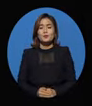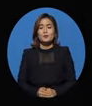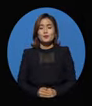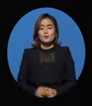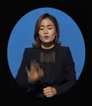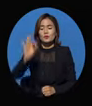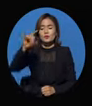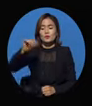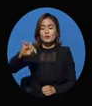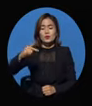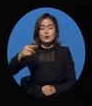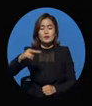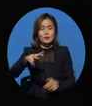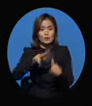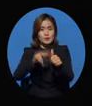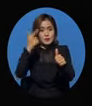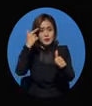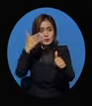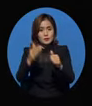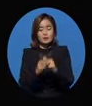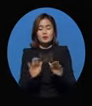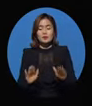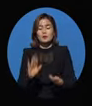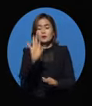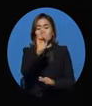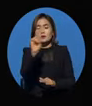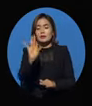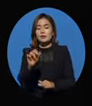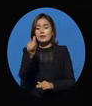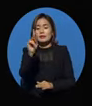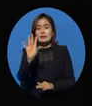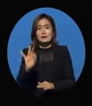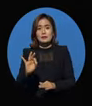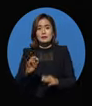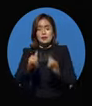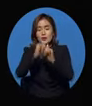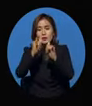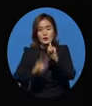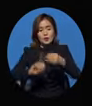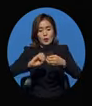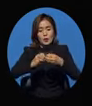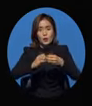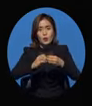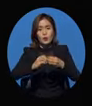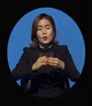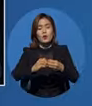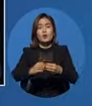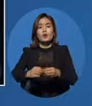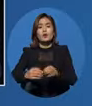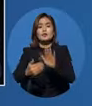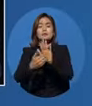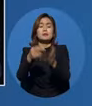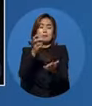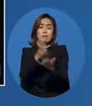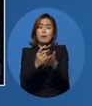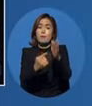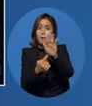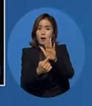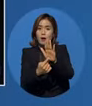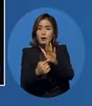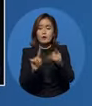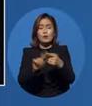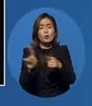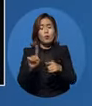구원이 있게 시력 인데요 양양 자원 께서 역사왜곡 금지법을 지난해 8일 했는데 이게 아무 포괄적이다 다 그래서